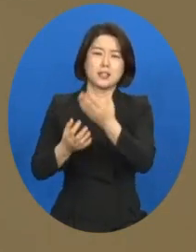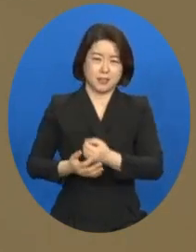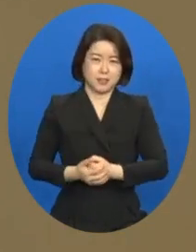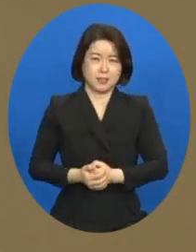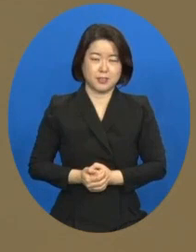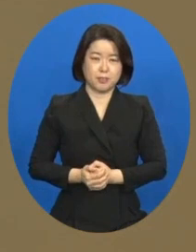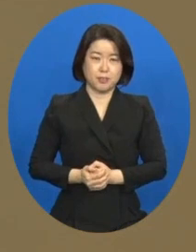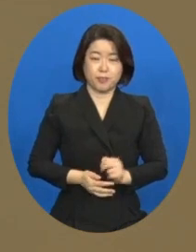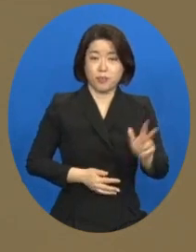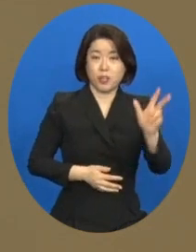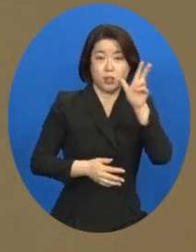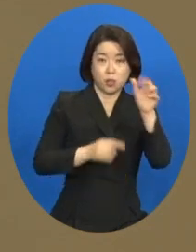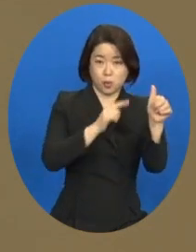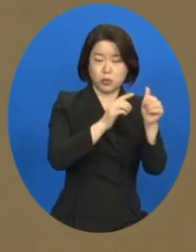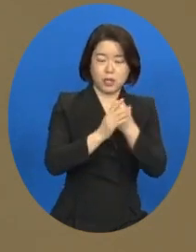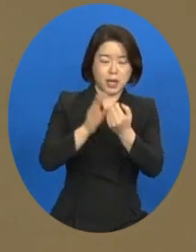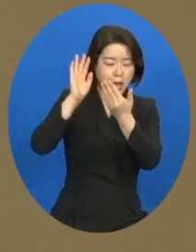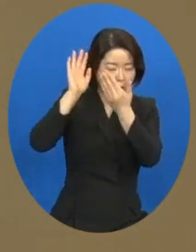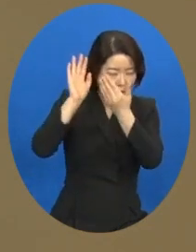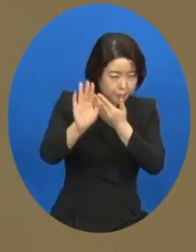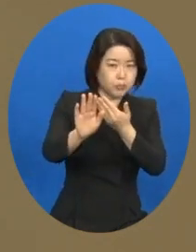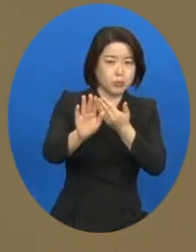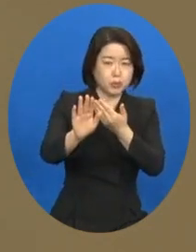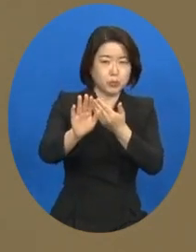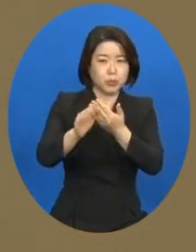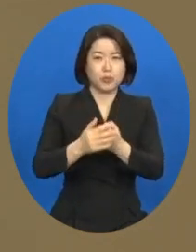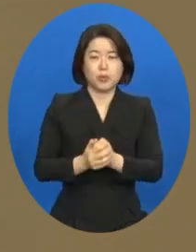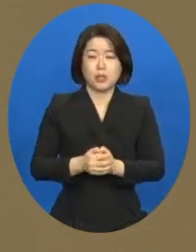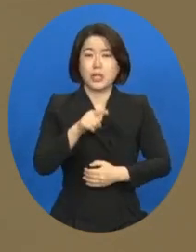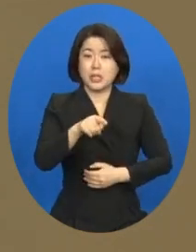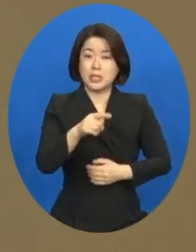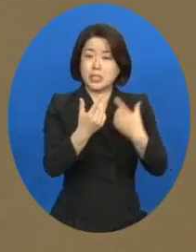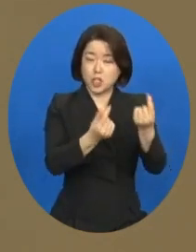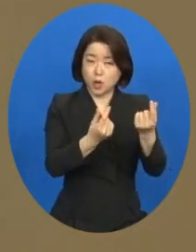여호수아는 앞으로도